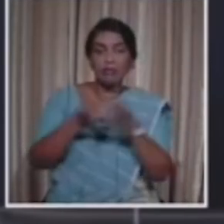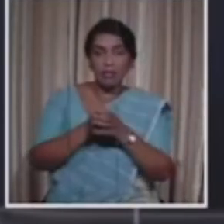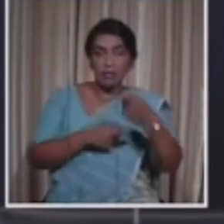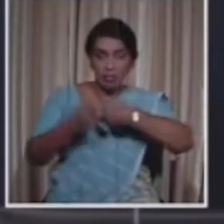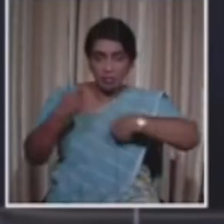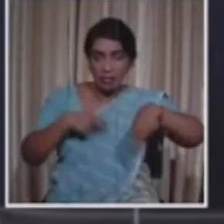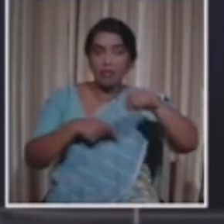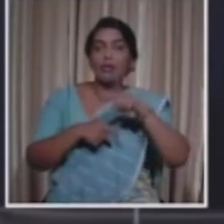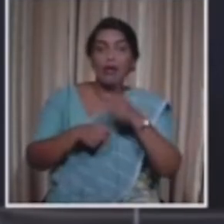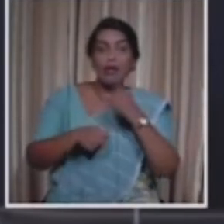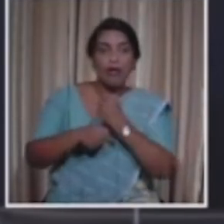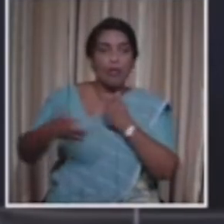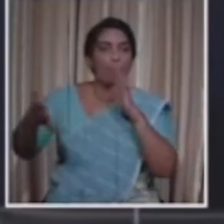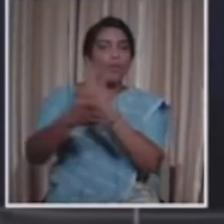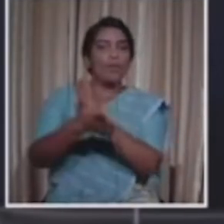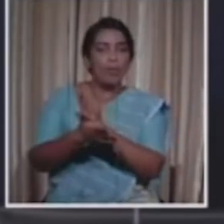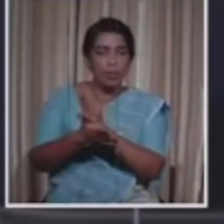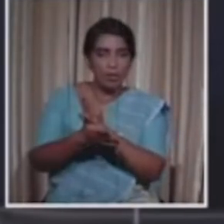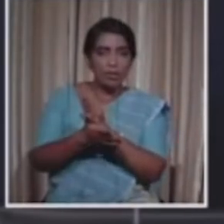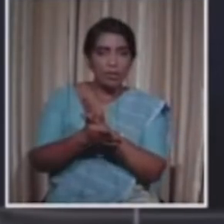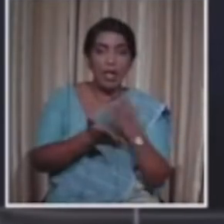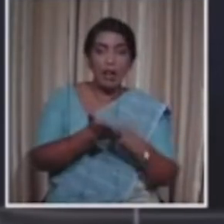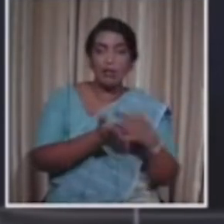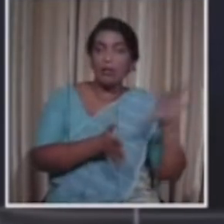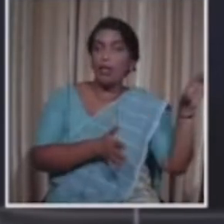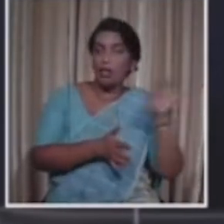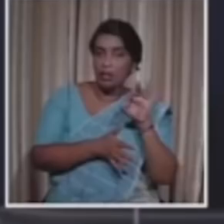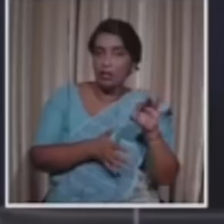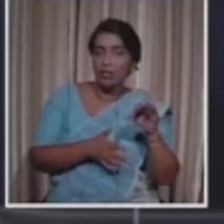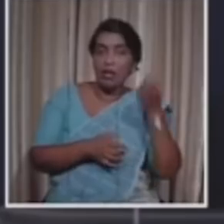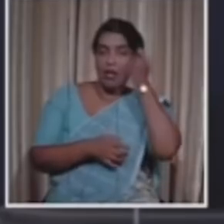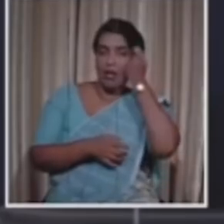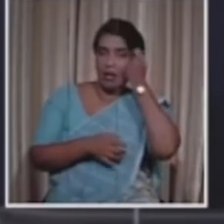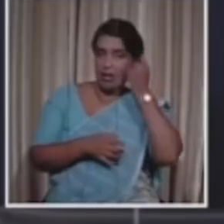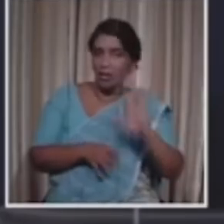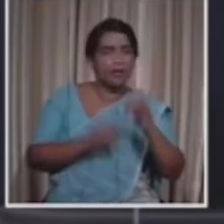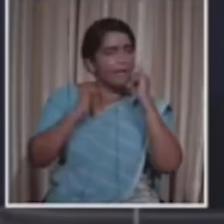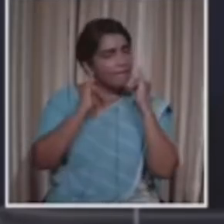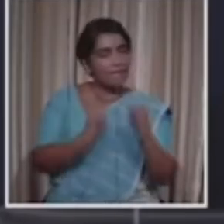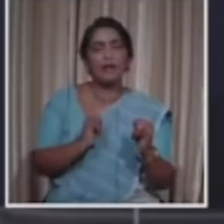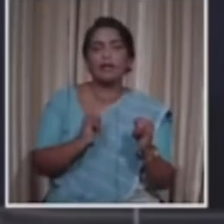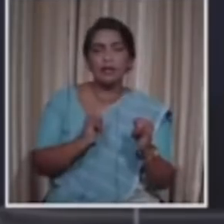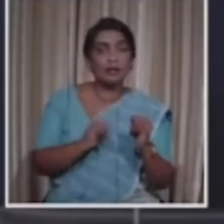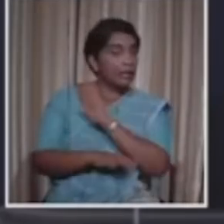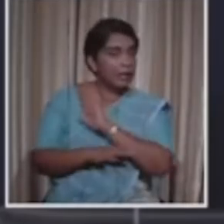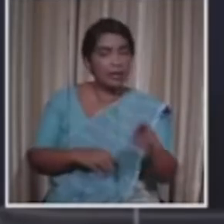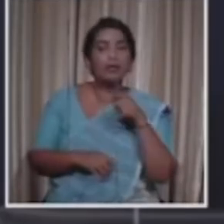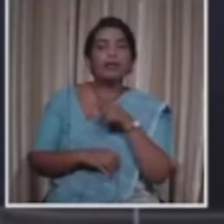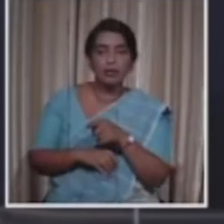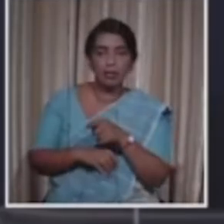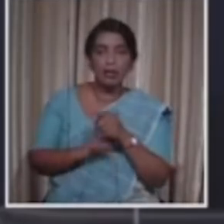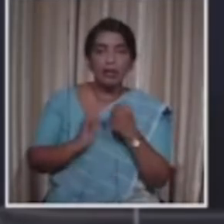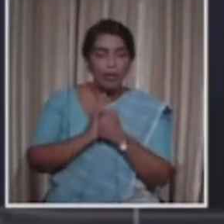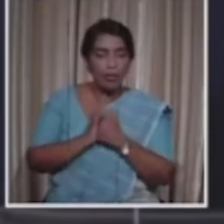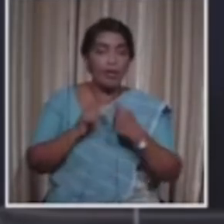කණ්ඩායම ආණ්ඩුවත් එක්ක එකතු වෙලා සීමල පිටියව පත් කරගත්තා කියන එක තමයි මතය ඇරි. ඒක වැරදි. ඒක එහෙම නෙවෙයි කියන එක ගරු